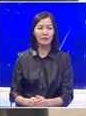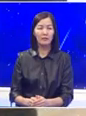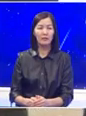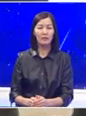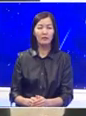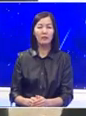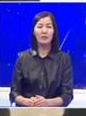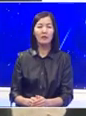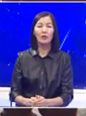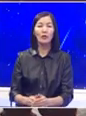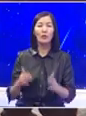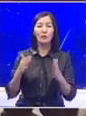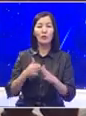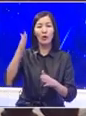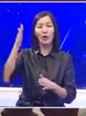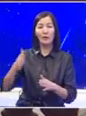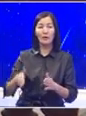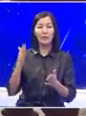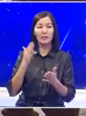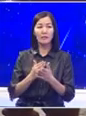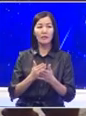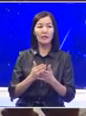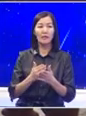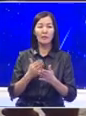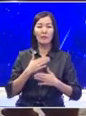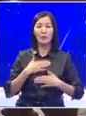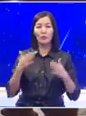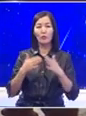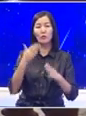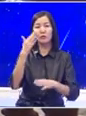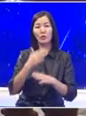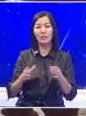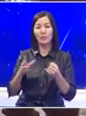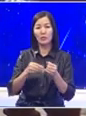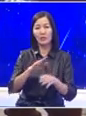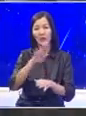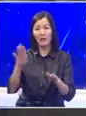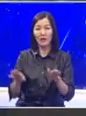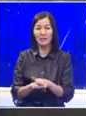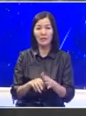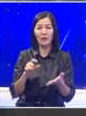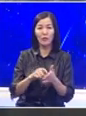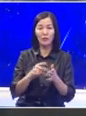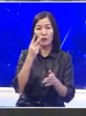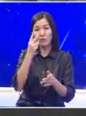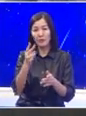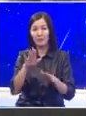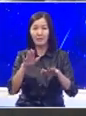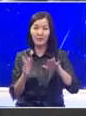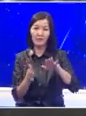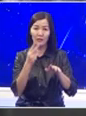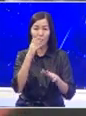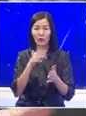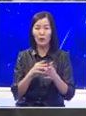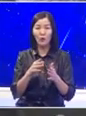Мына үйлердің іргетасы бар, ал менің үйімнің жартысы жерге кіріп кетті. Бөлмеге кірсеңіз қисайып тұрғанын бірден байқайсыз. Үй іші